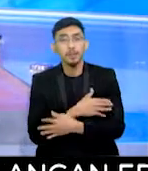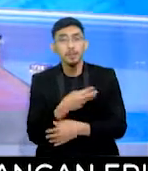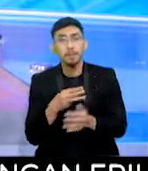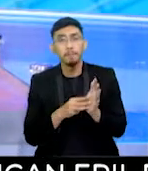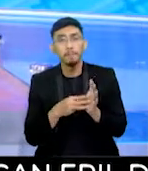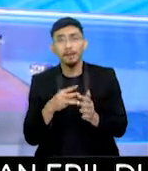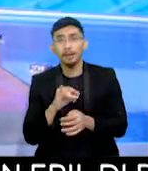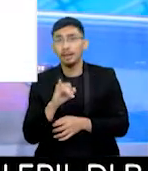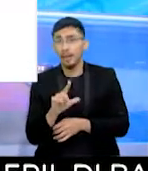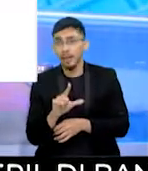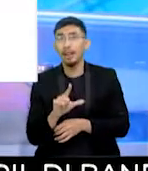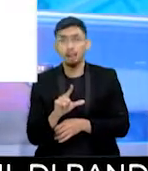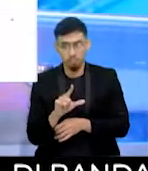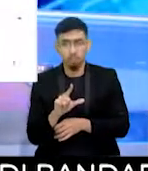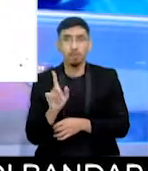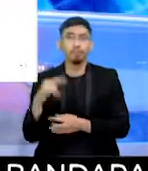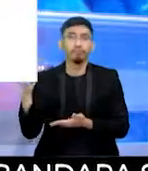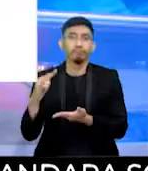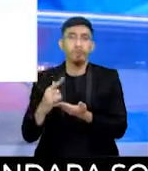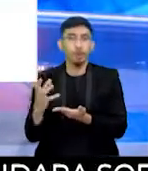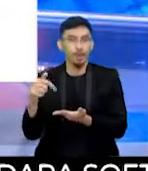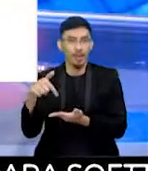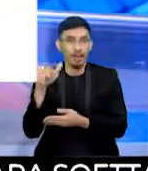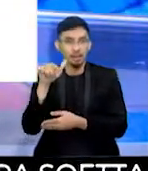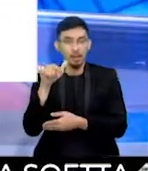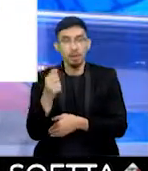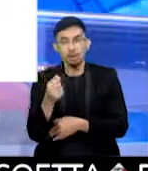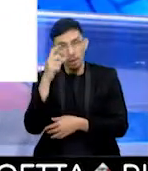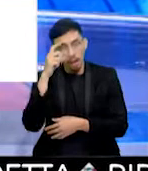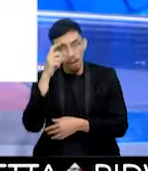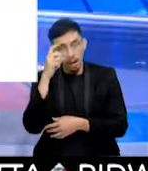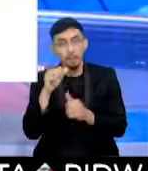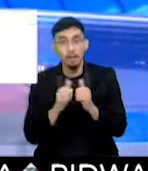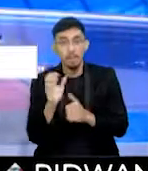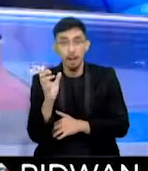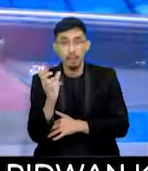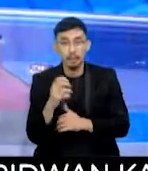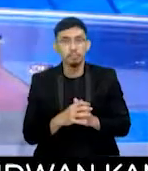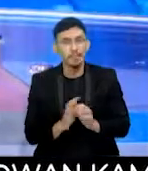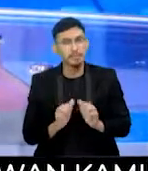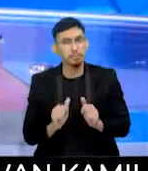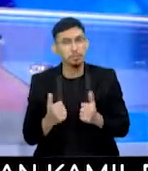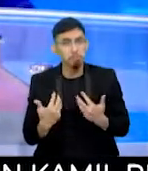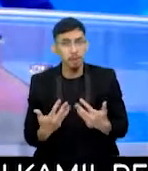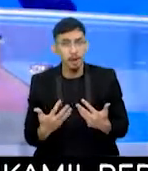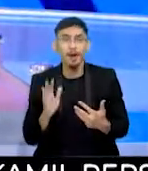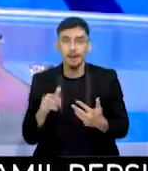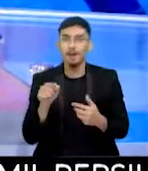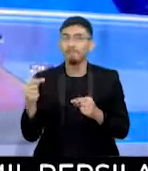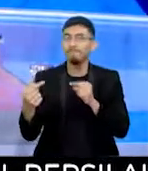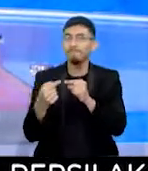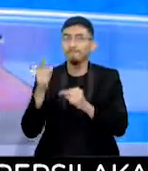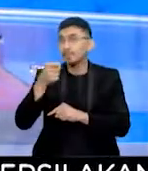Pemirsa, jenazah Emeril Khan Mumtaz atau Eril dijadwalkan akan tiba pada sore hari ini di Bandara Soekarno-Hatta, Tangerang, Banten. Bagaimana